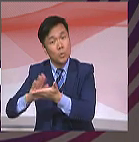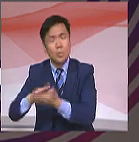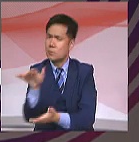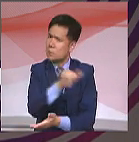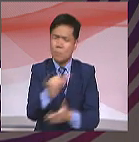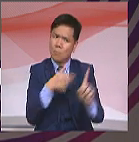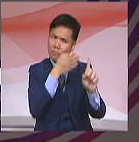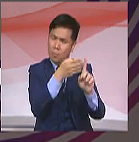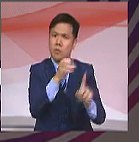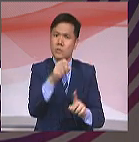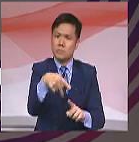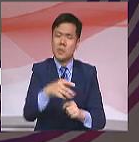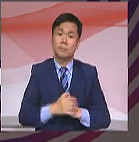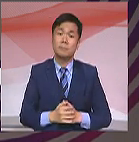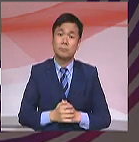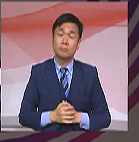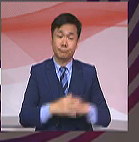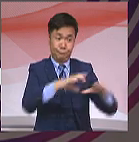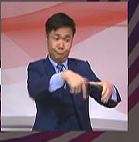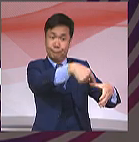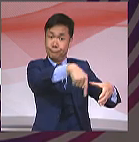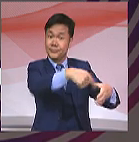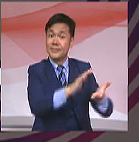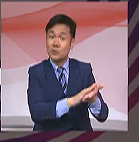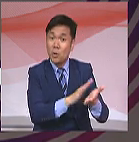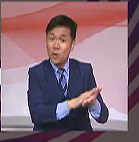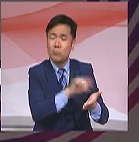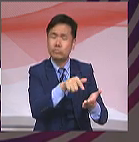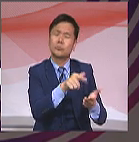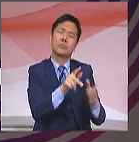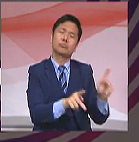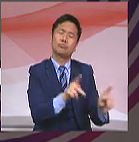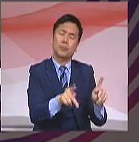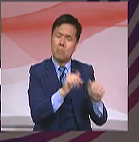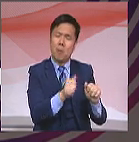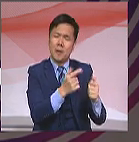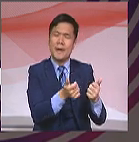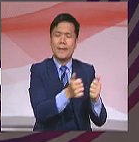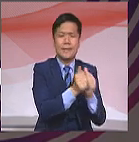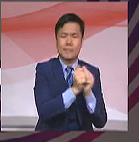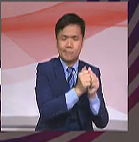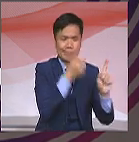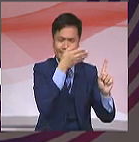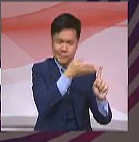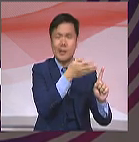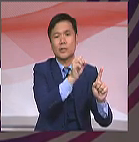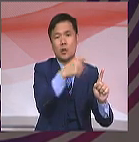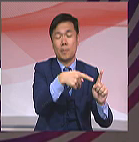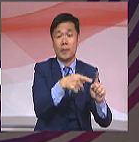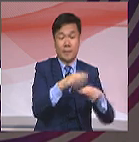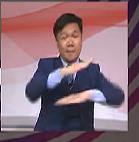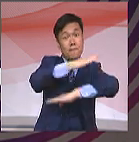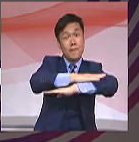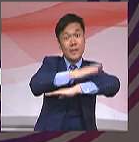sekolah secara umumnya, murid-murid dapat mematuhi SOP dengan baik. Meja-meja disusun dalam